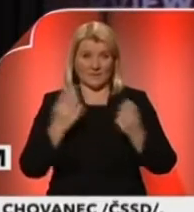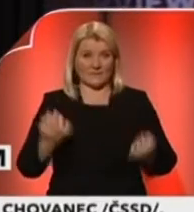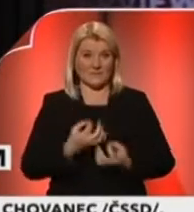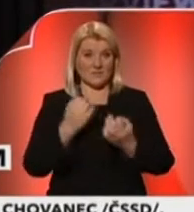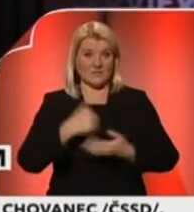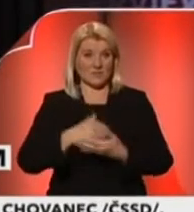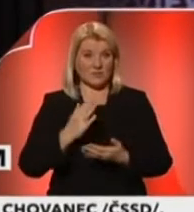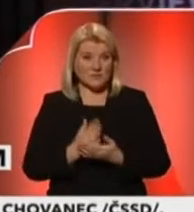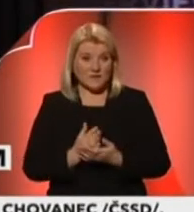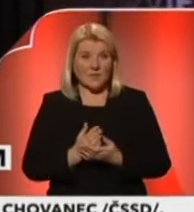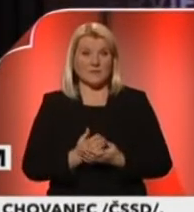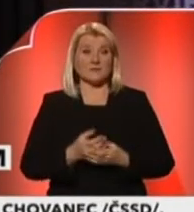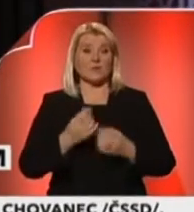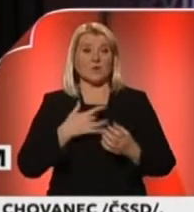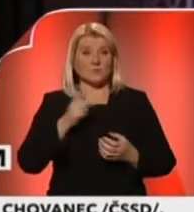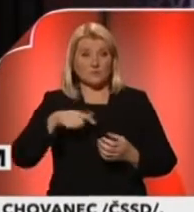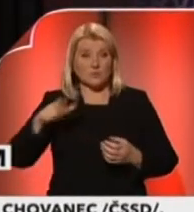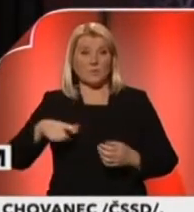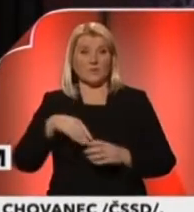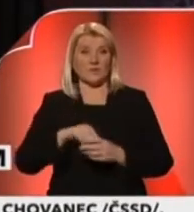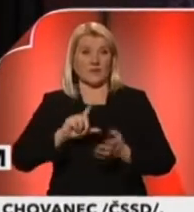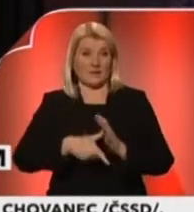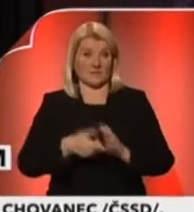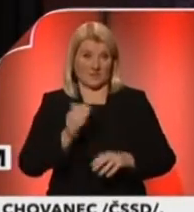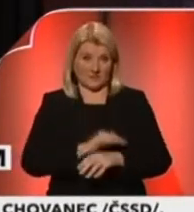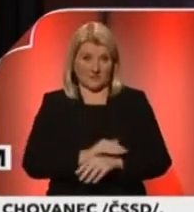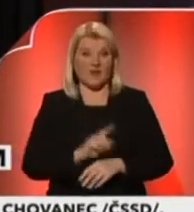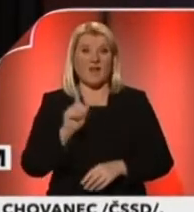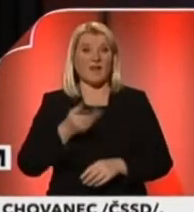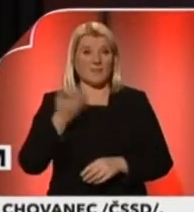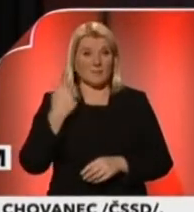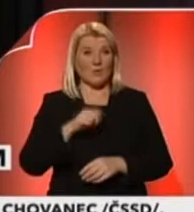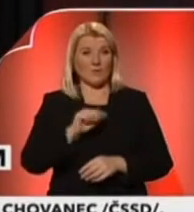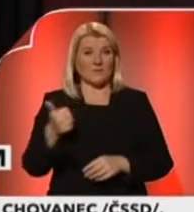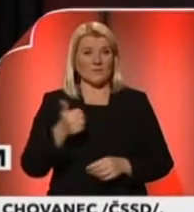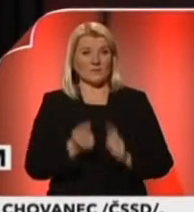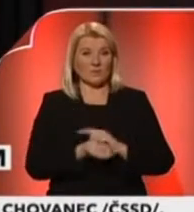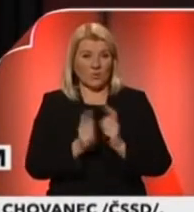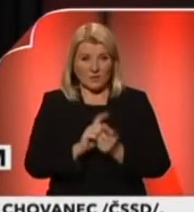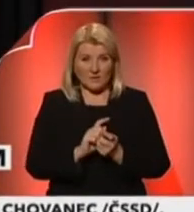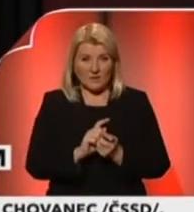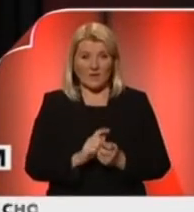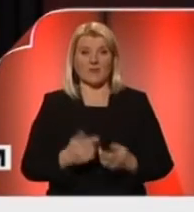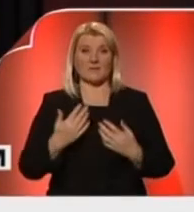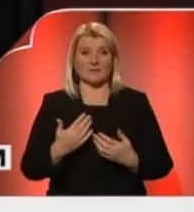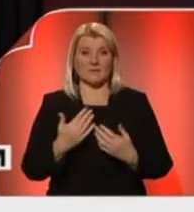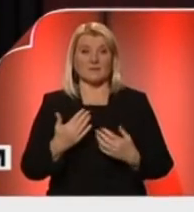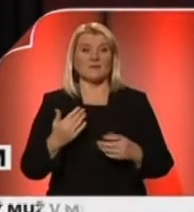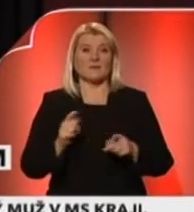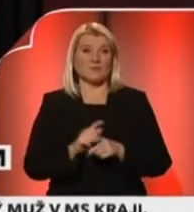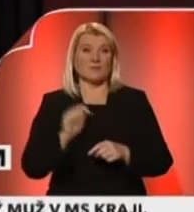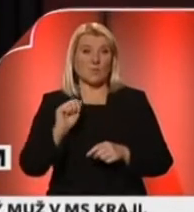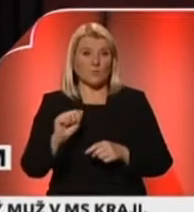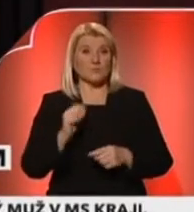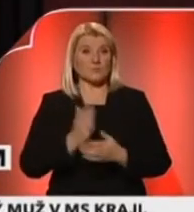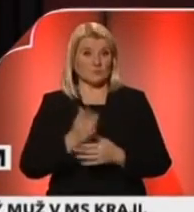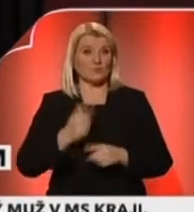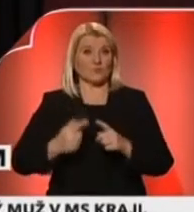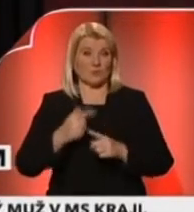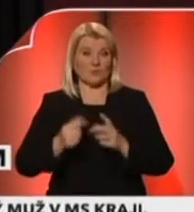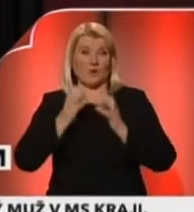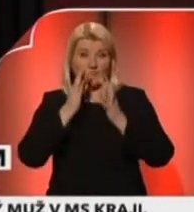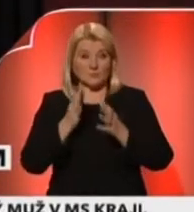rozdělení sil v krajské radě, ale oproti těm původním dohadám, možná i představám si, komunisté vlastně